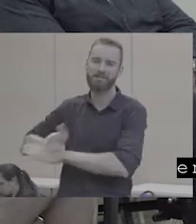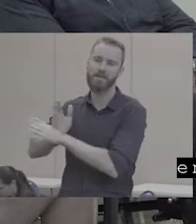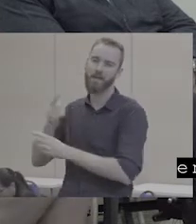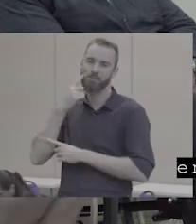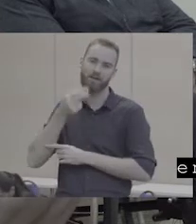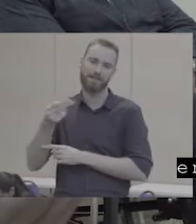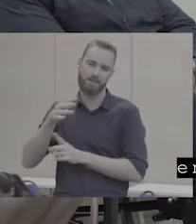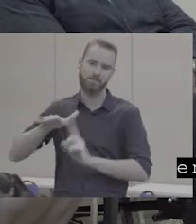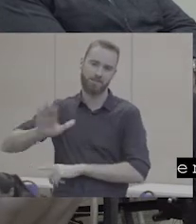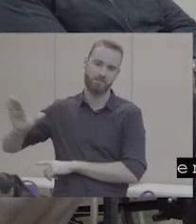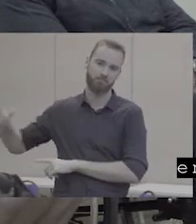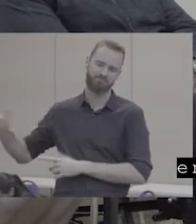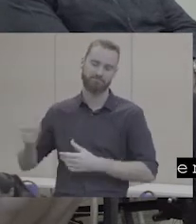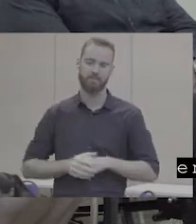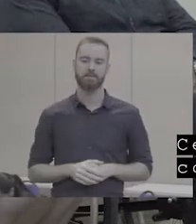de handicap.